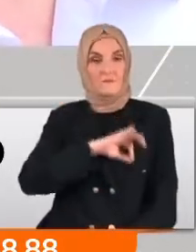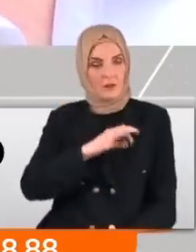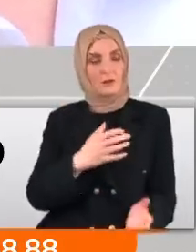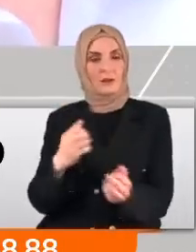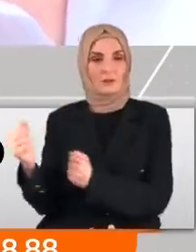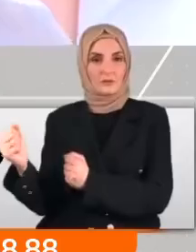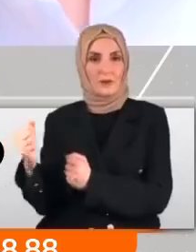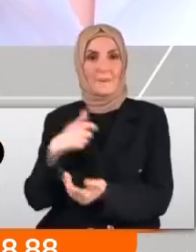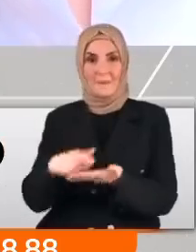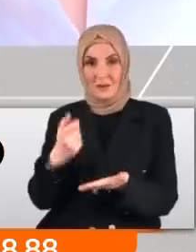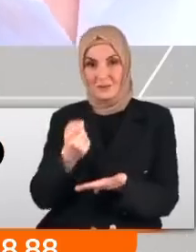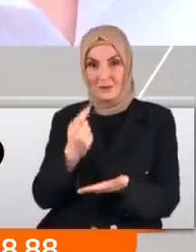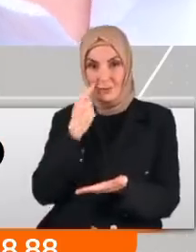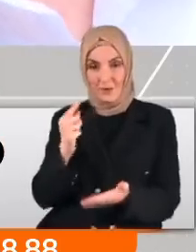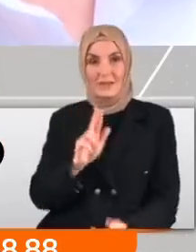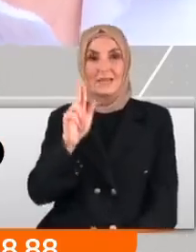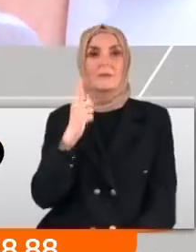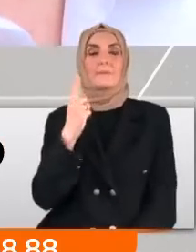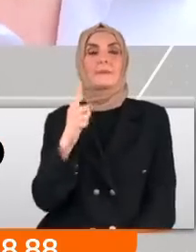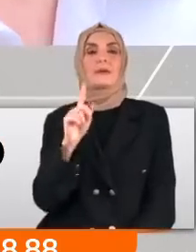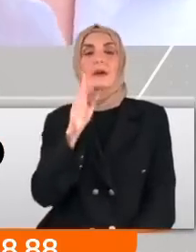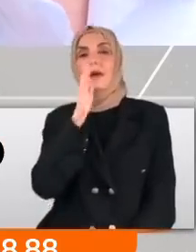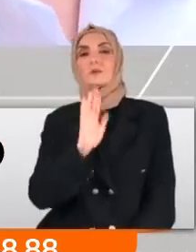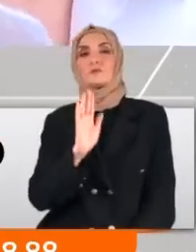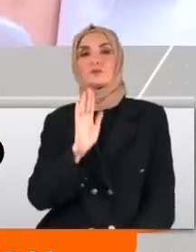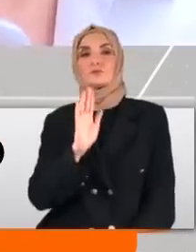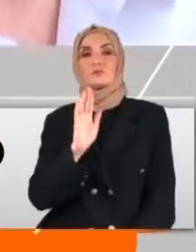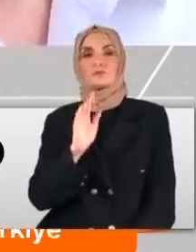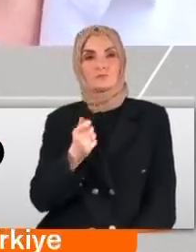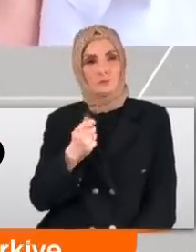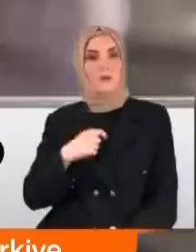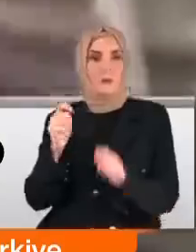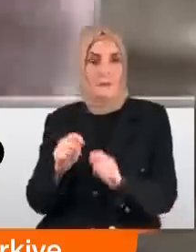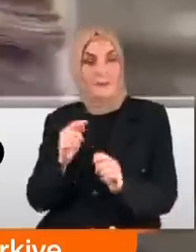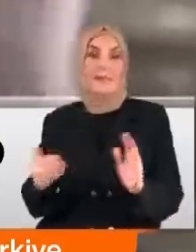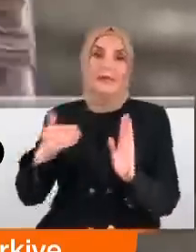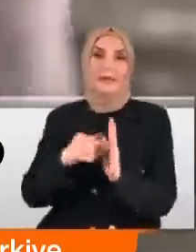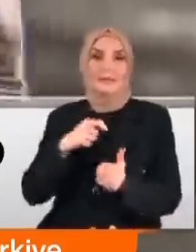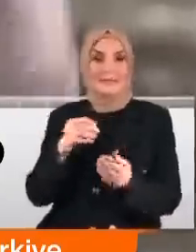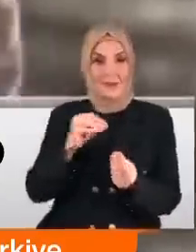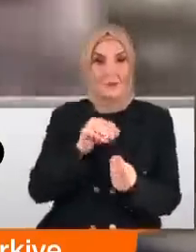maaş alıyorsalar 7500 lira zaten yaptık onların ücretlerini. Onun üstünde de bu zamlar alacaklar.